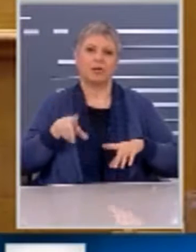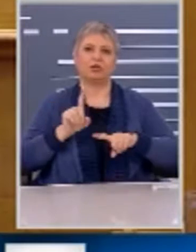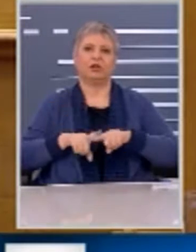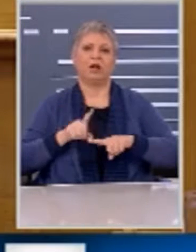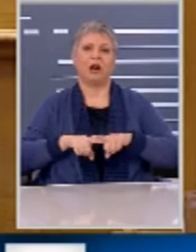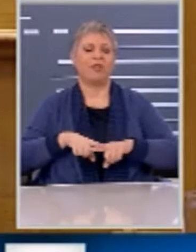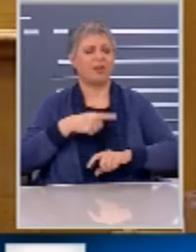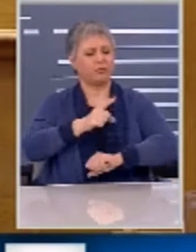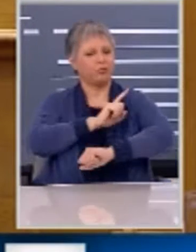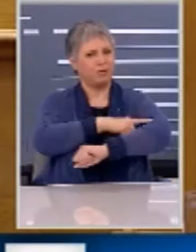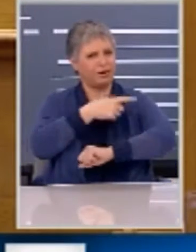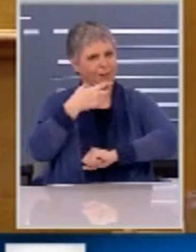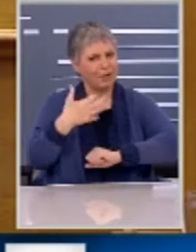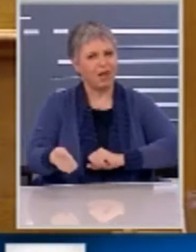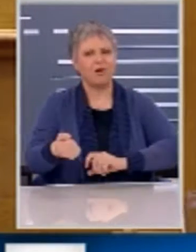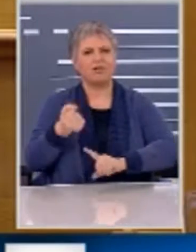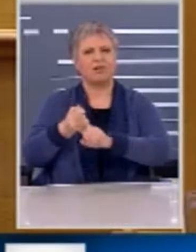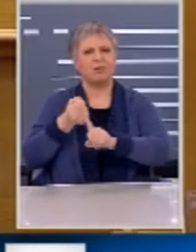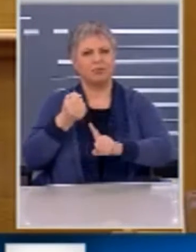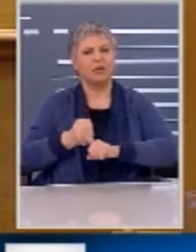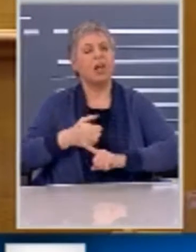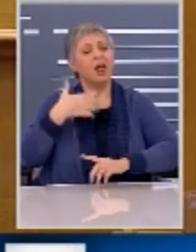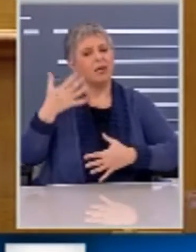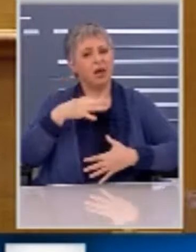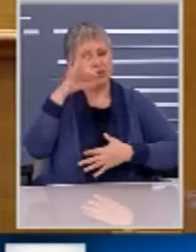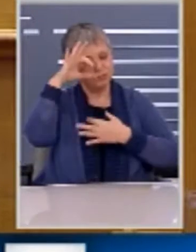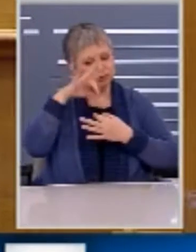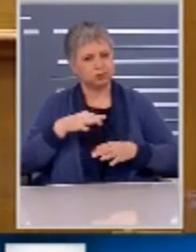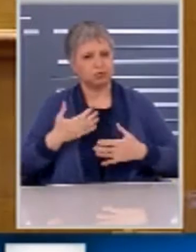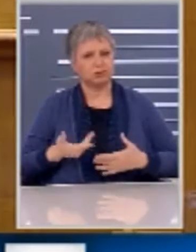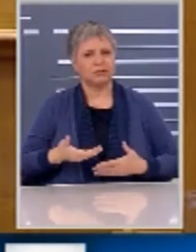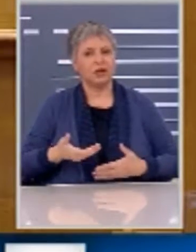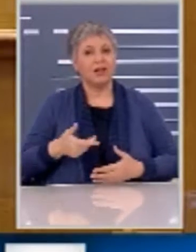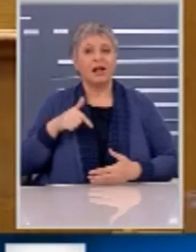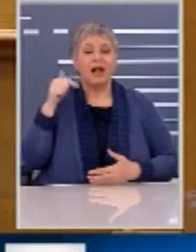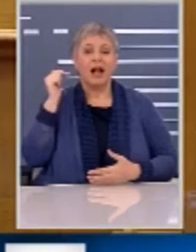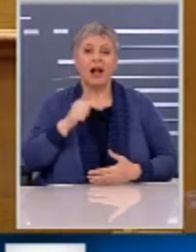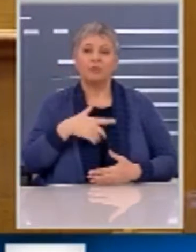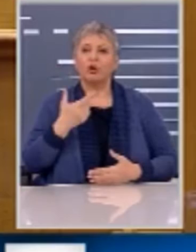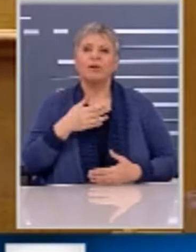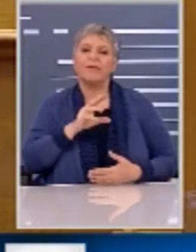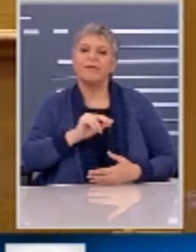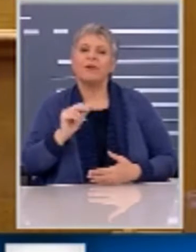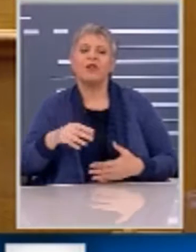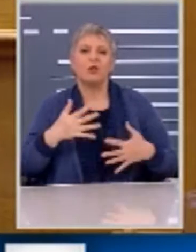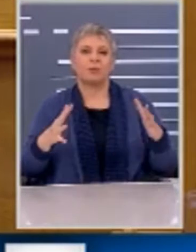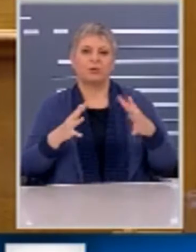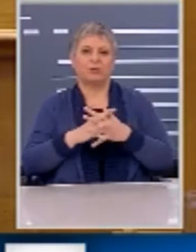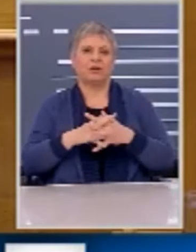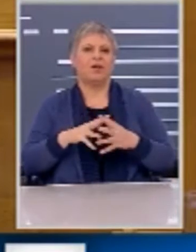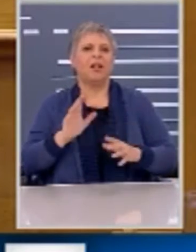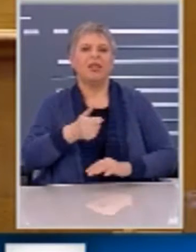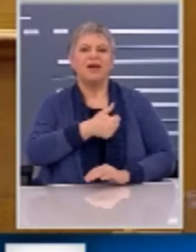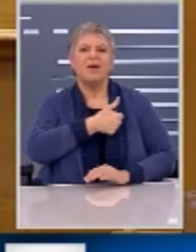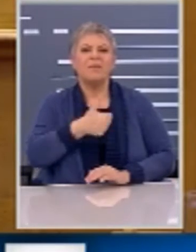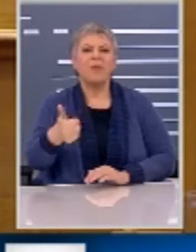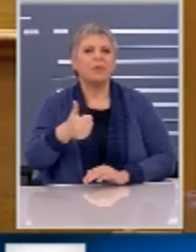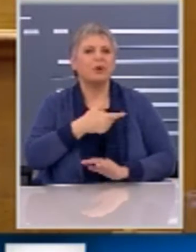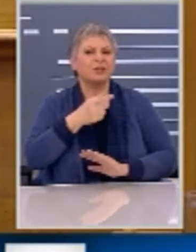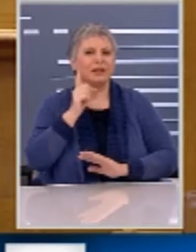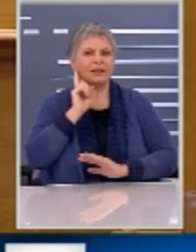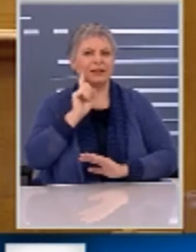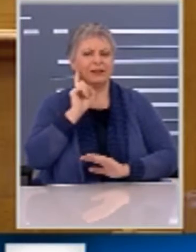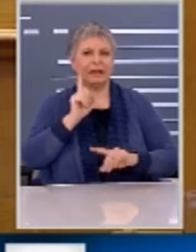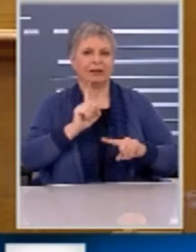μάχημη, αισιόδοξη, με αυτοπεποίθηση. Σε αυτή τη μάχη δεν διακυβεύεται μόνο η θέση της Ελληνίδας. Διακυβεύεται το όραμα μιας